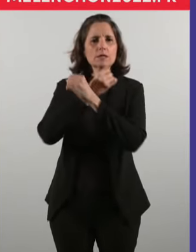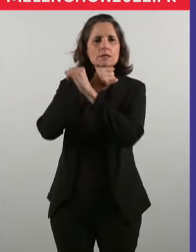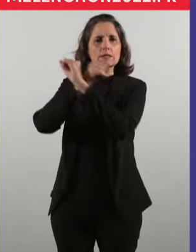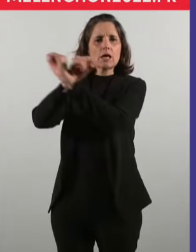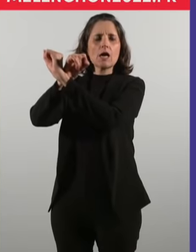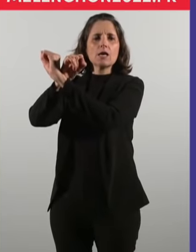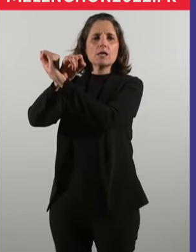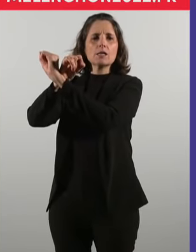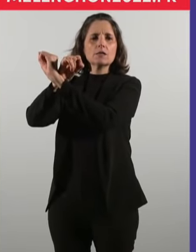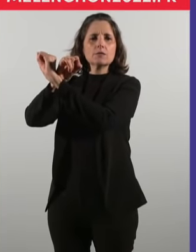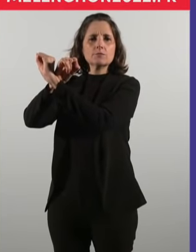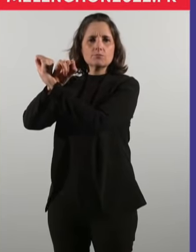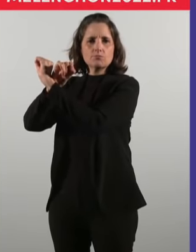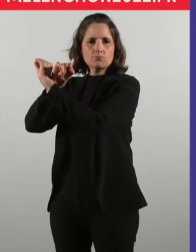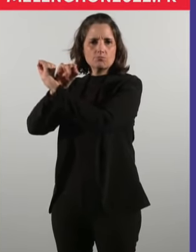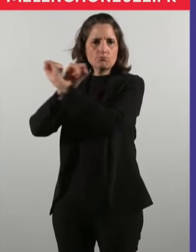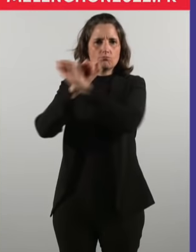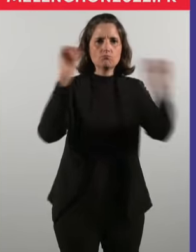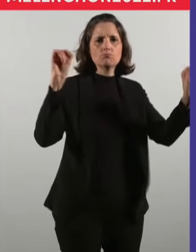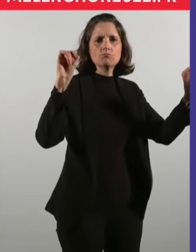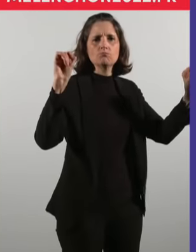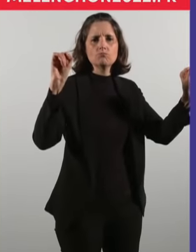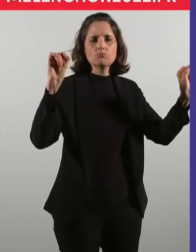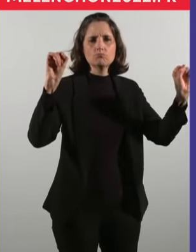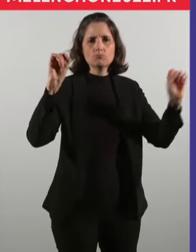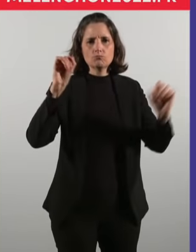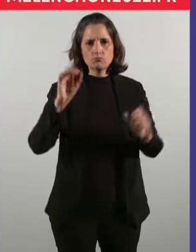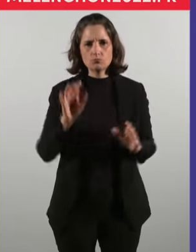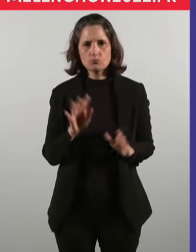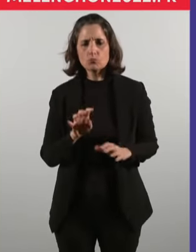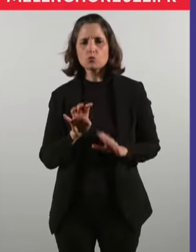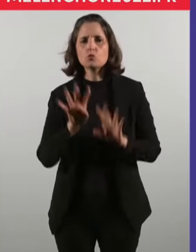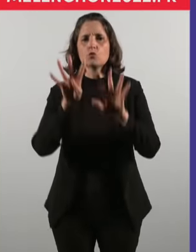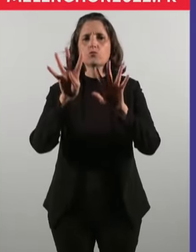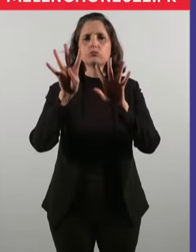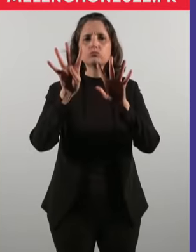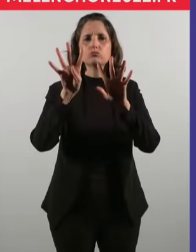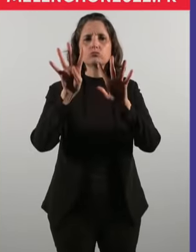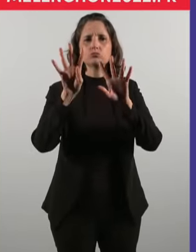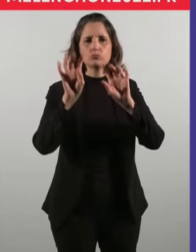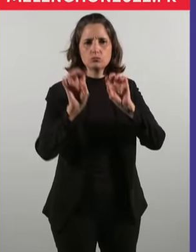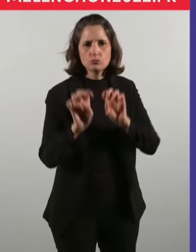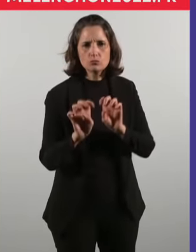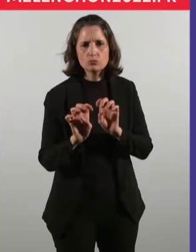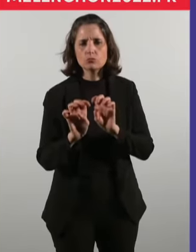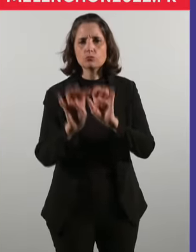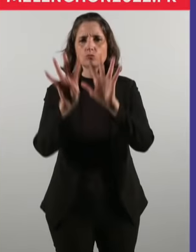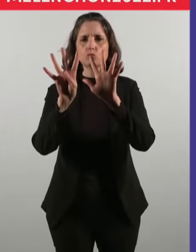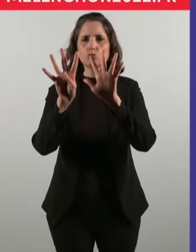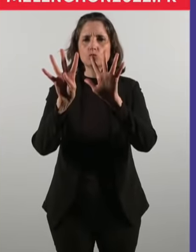nos entraves. Debout, debout, debout.